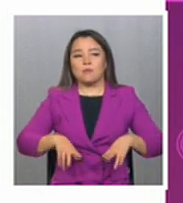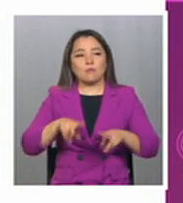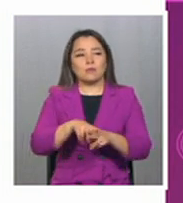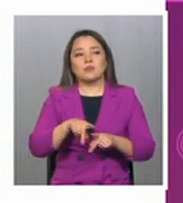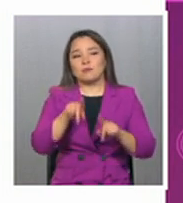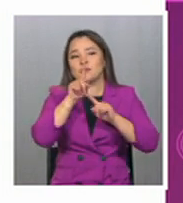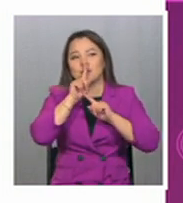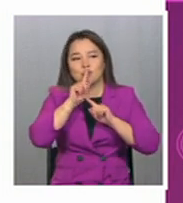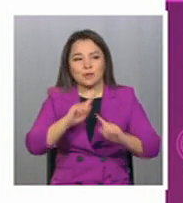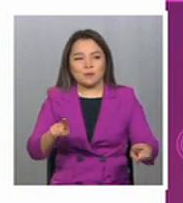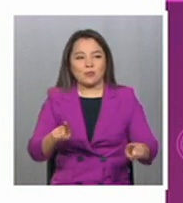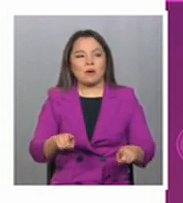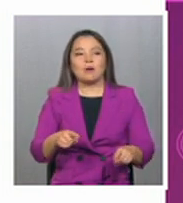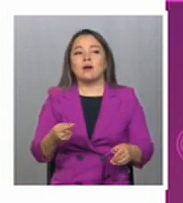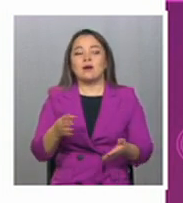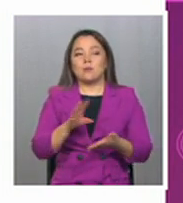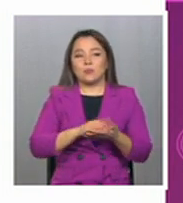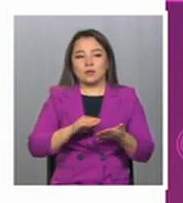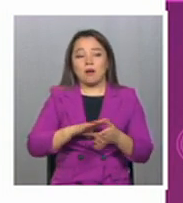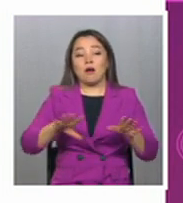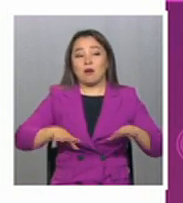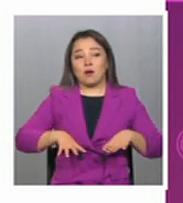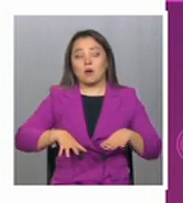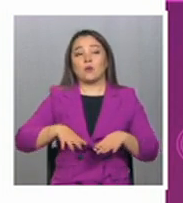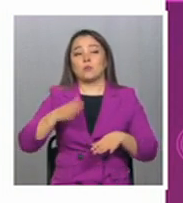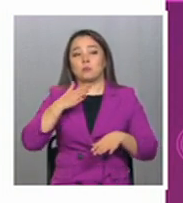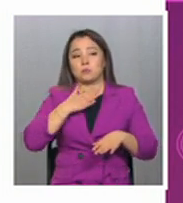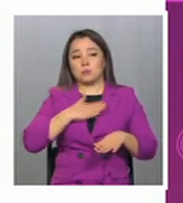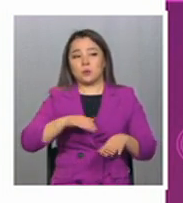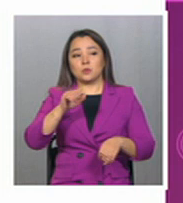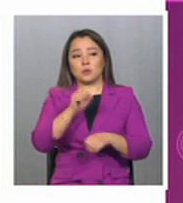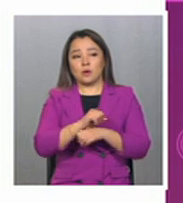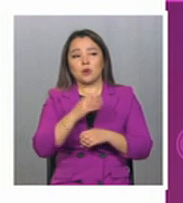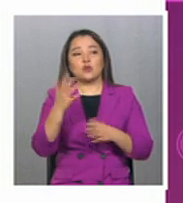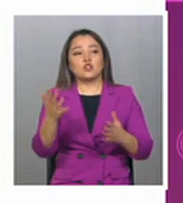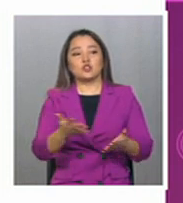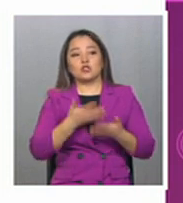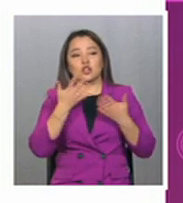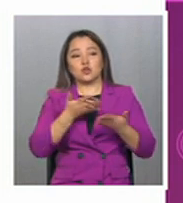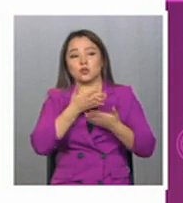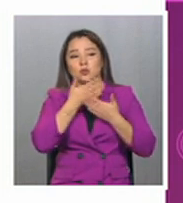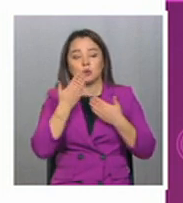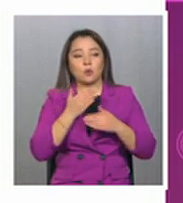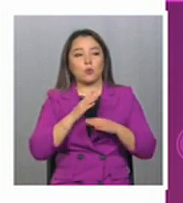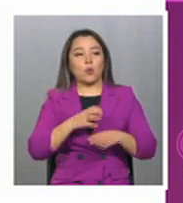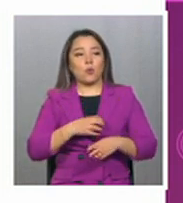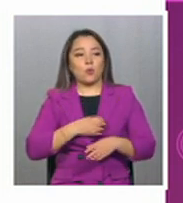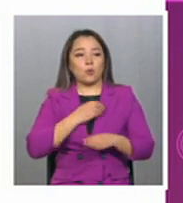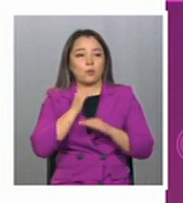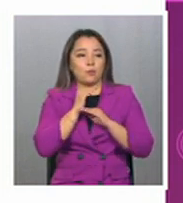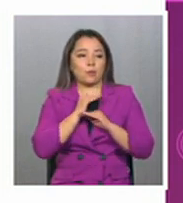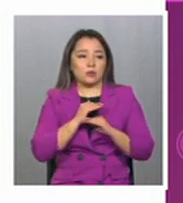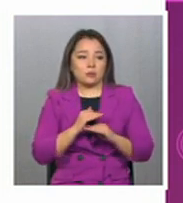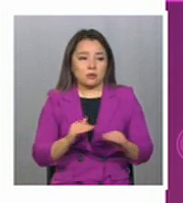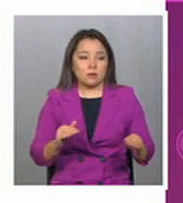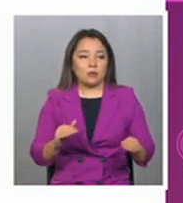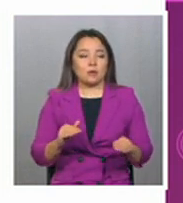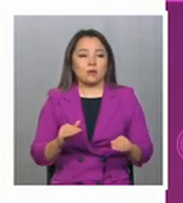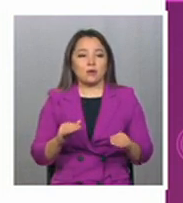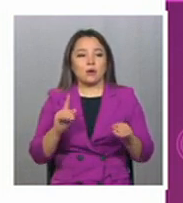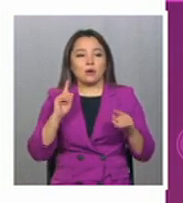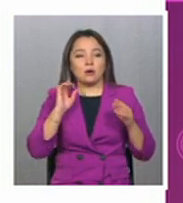мінбеймін. Ақыры атым тоқтады, қарсыдан жел соқпады. Қорқыныштың басылды, біттен құлақ